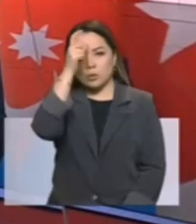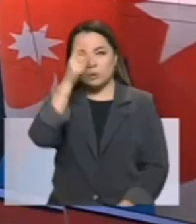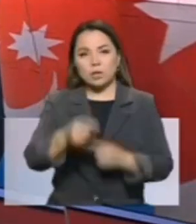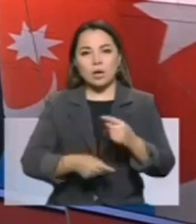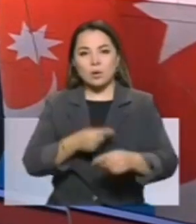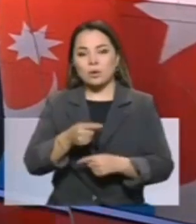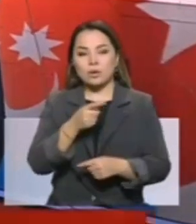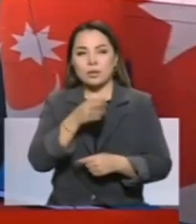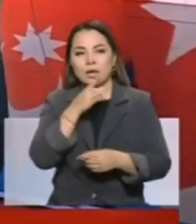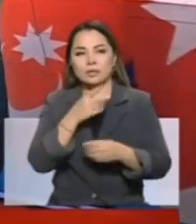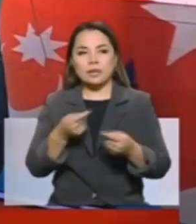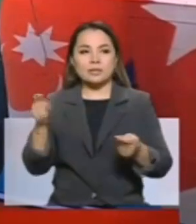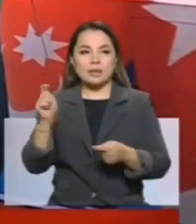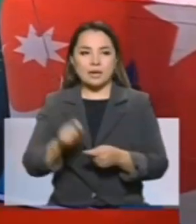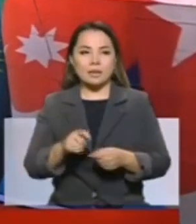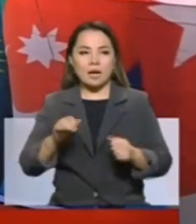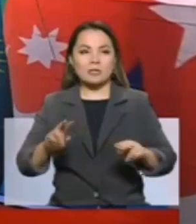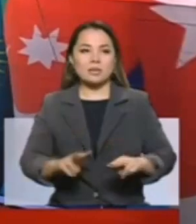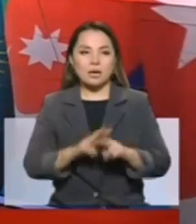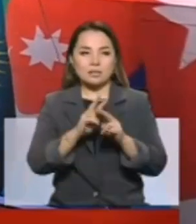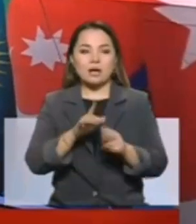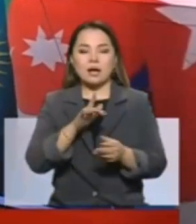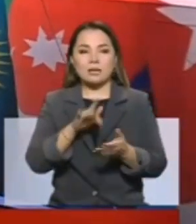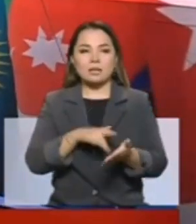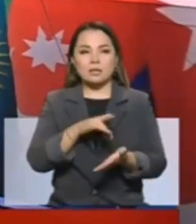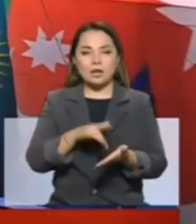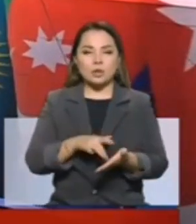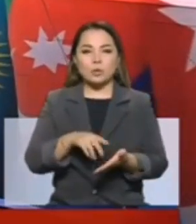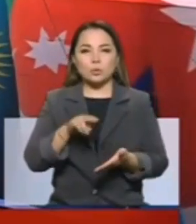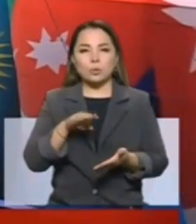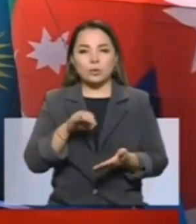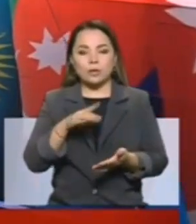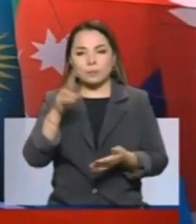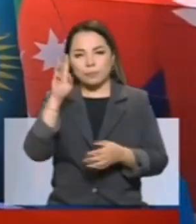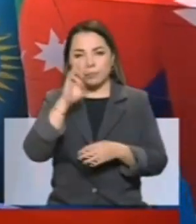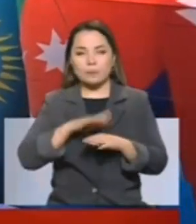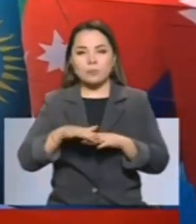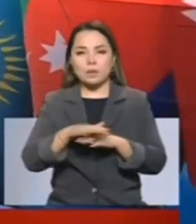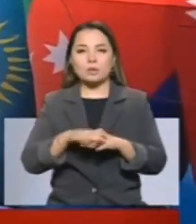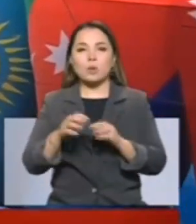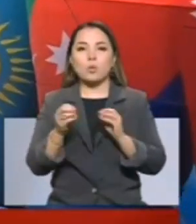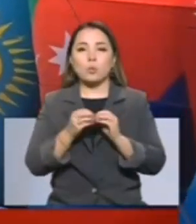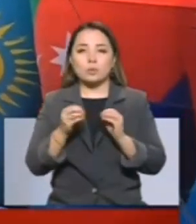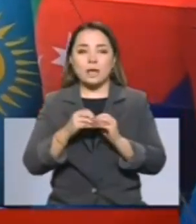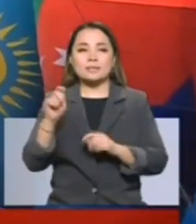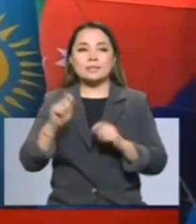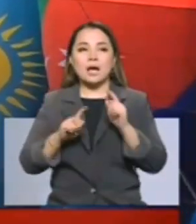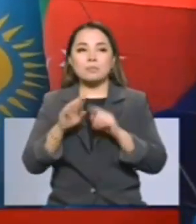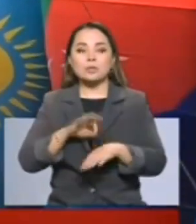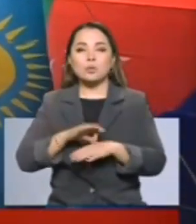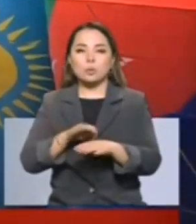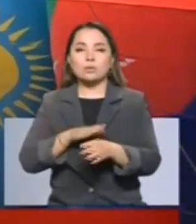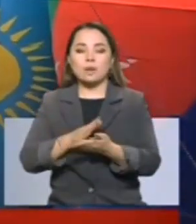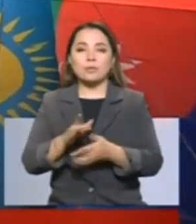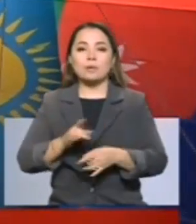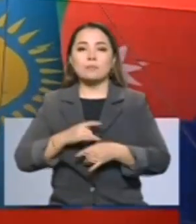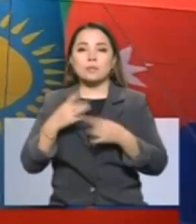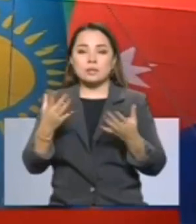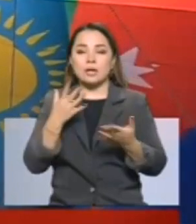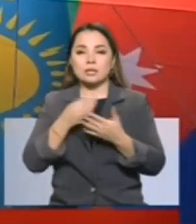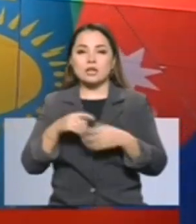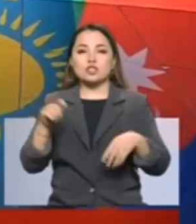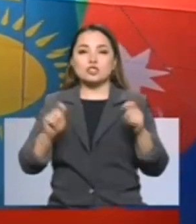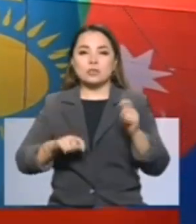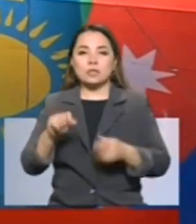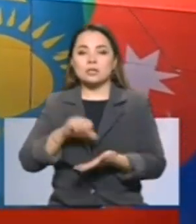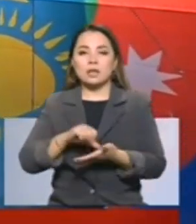Түркі дәуірі келді. Бүгін Астанада Түрктайм деген ұран мен Түркі мемлекеттері ұйымының 10-шы саммиті өтті. Мерейтойлық жиынға